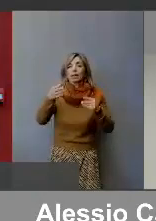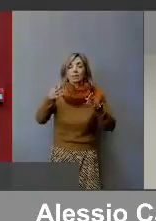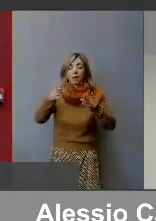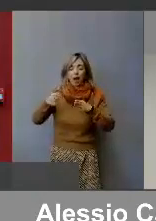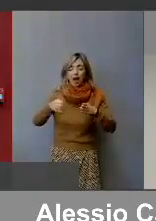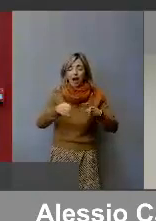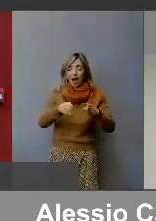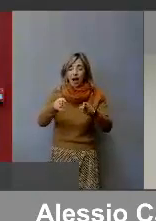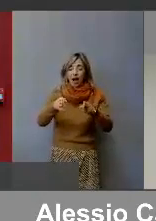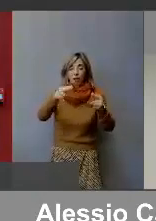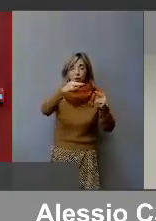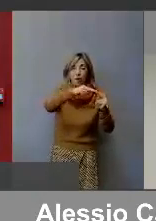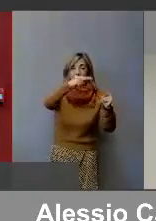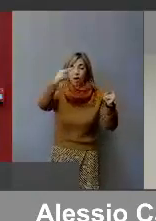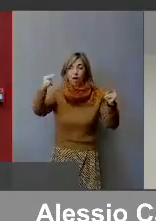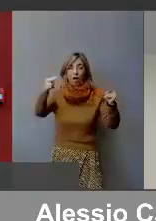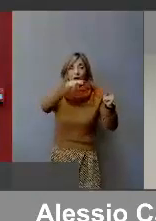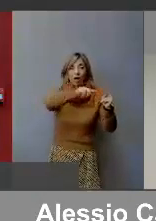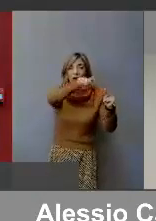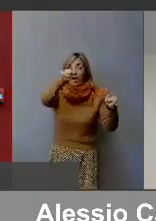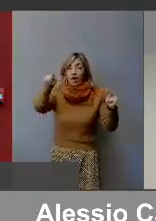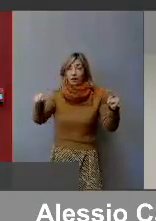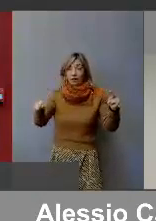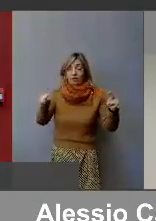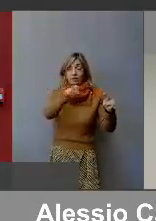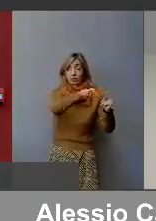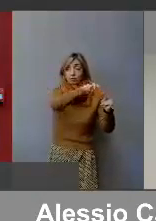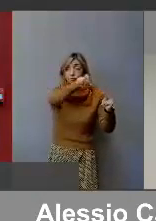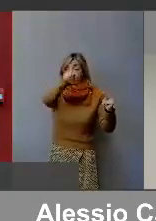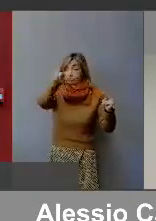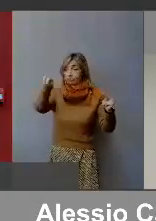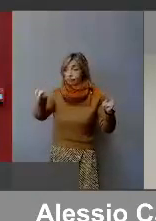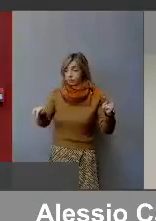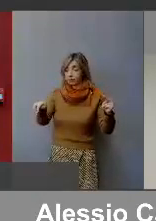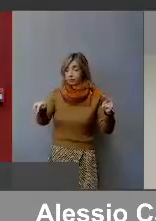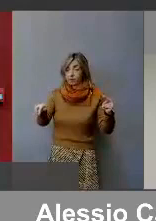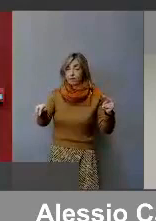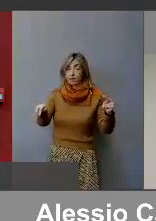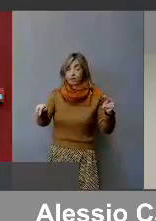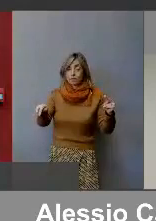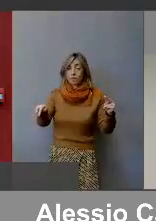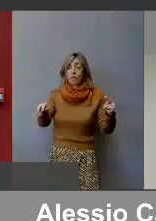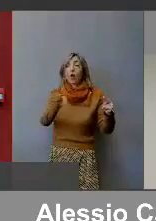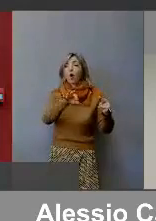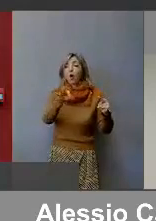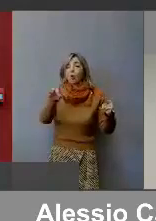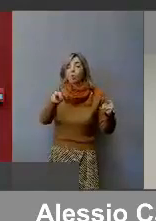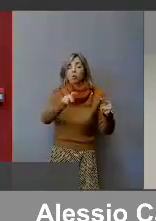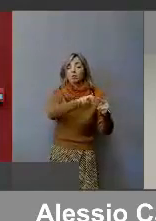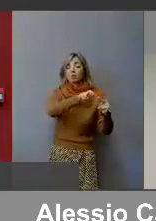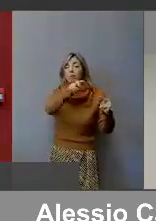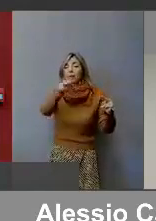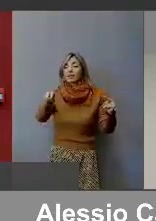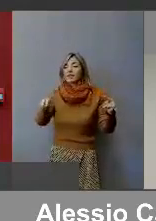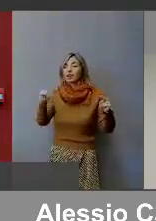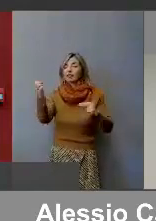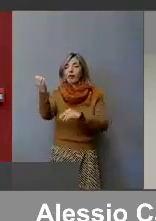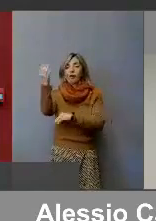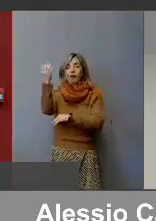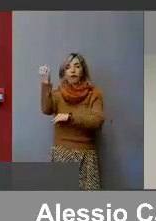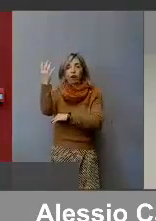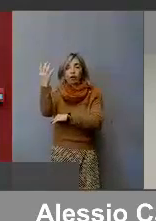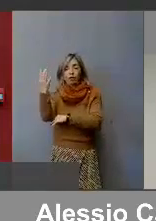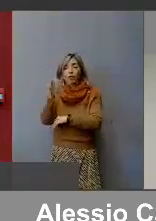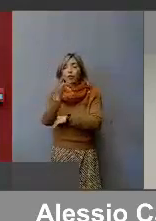d'acqua che attraversano la nostra città ma anche per passare le ferrovie tutta una serie di servizi